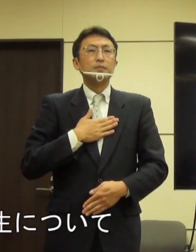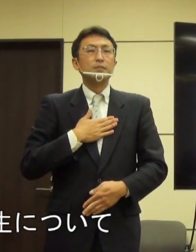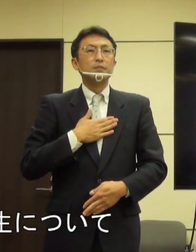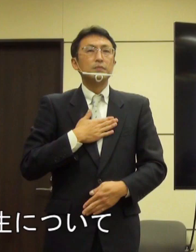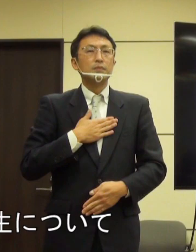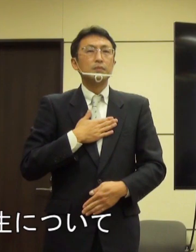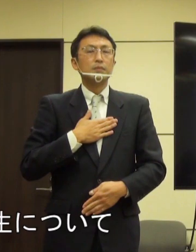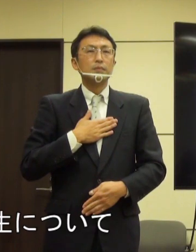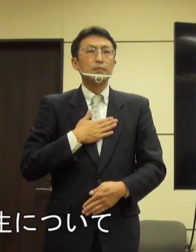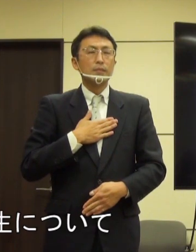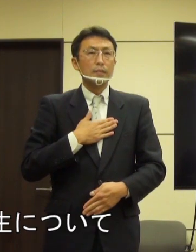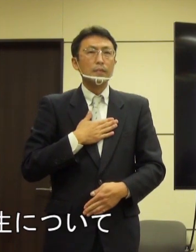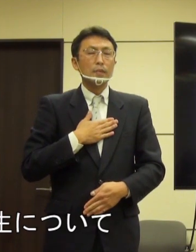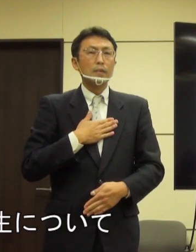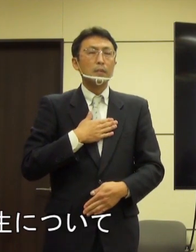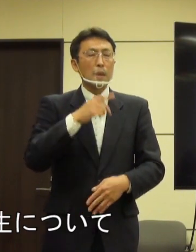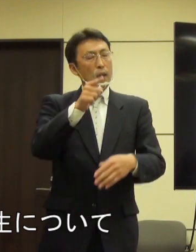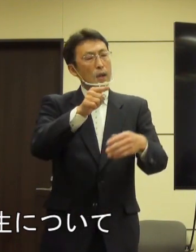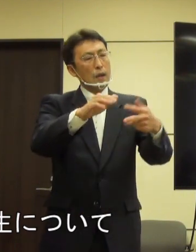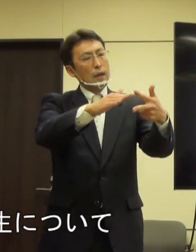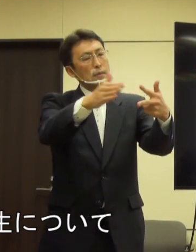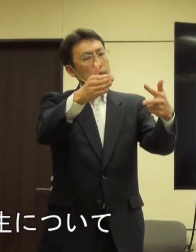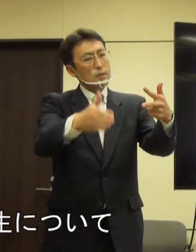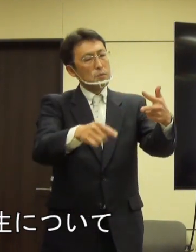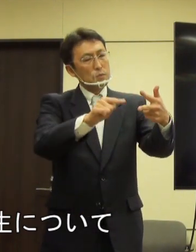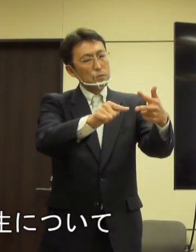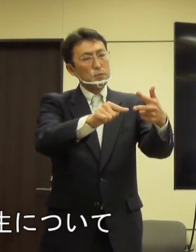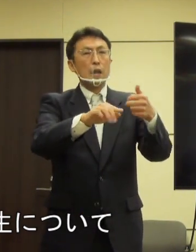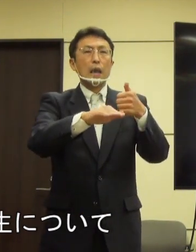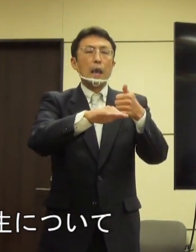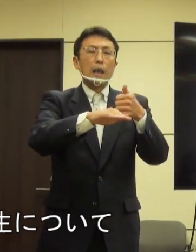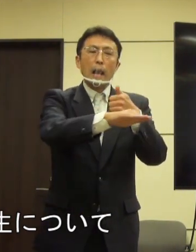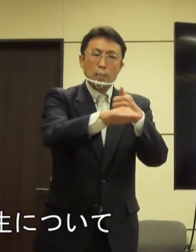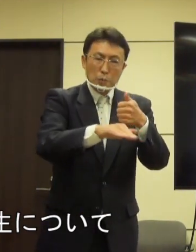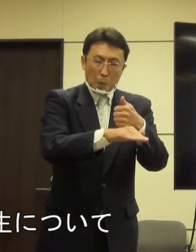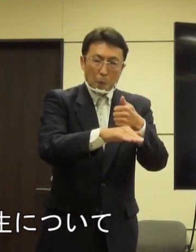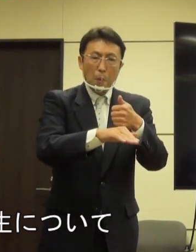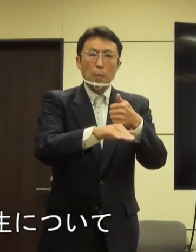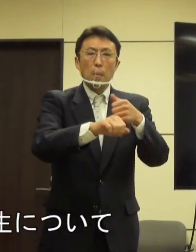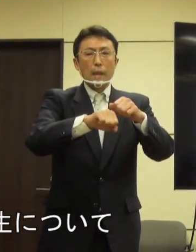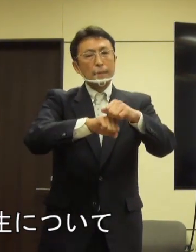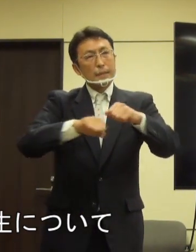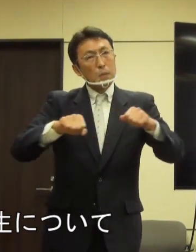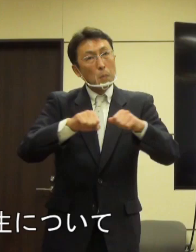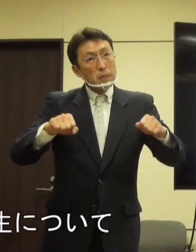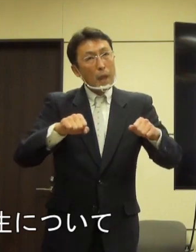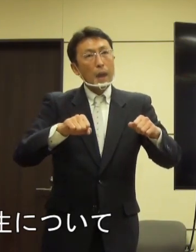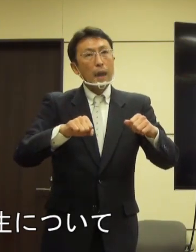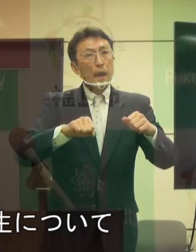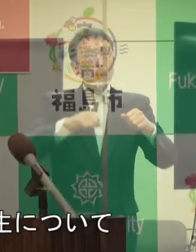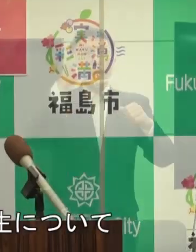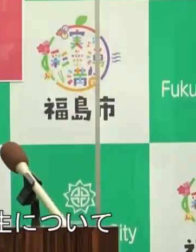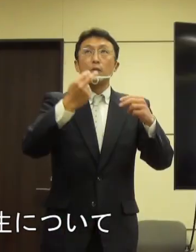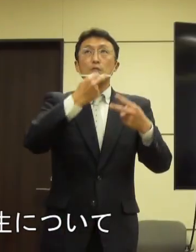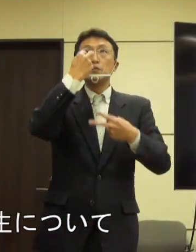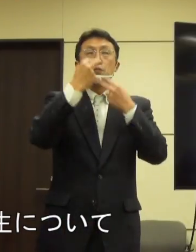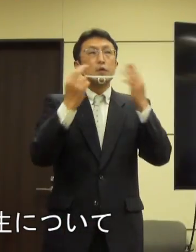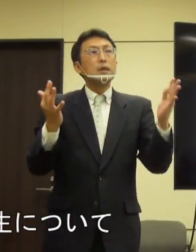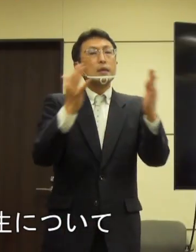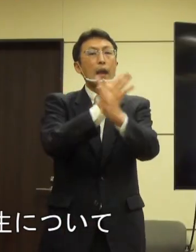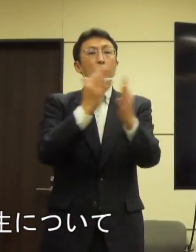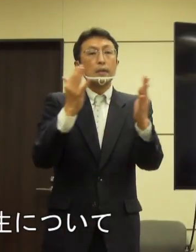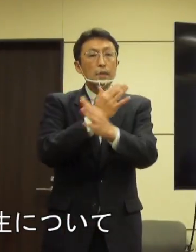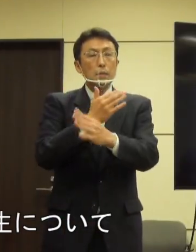手術の環境的な要因広さとかそう歓喜とかそういったことはまあしっかりされておりました